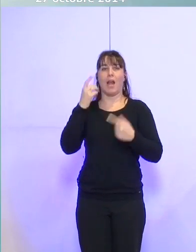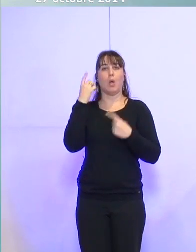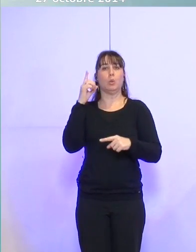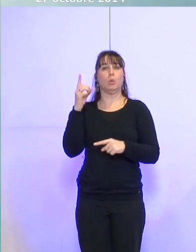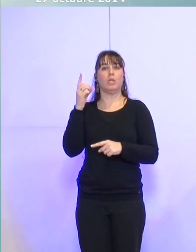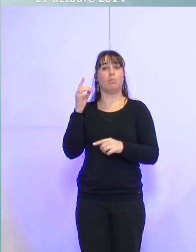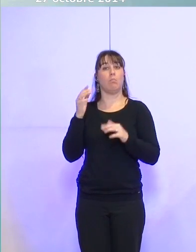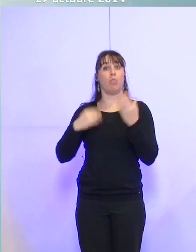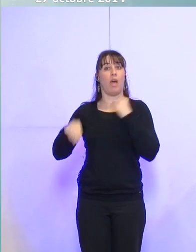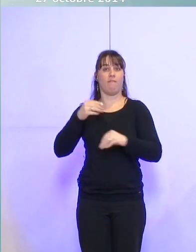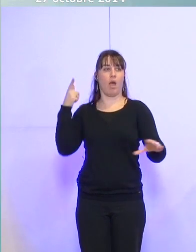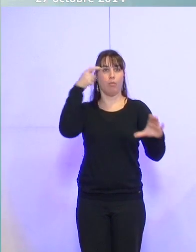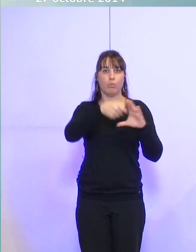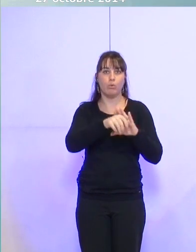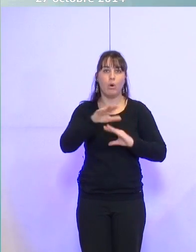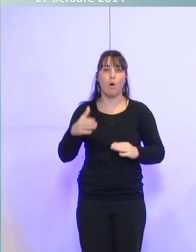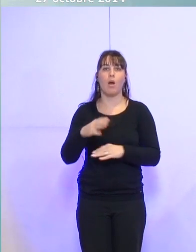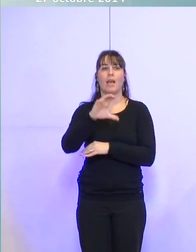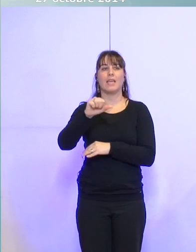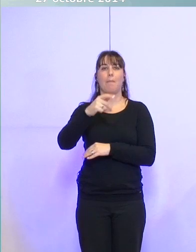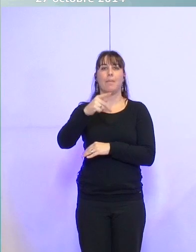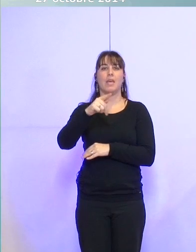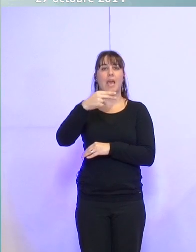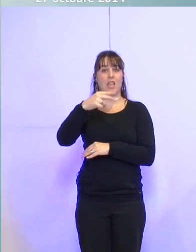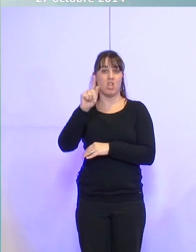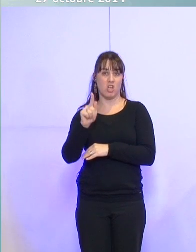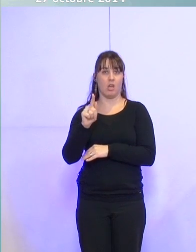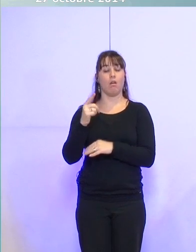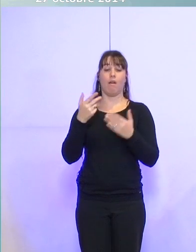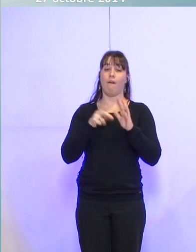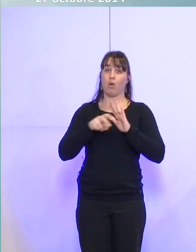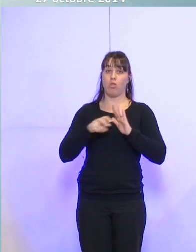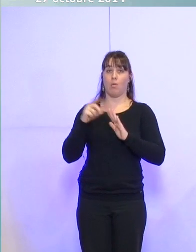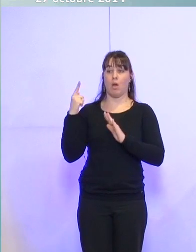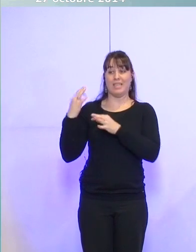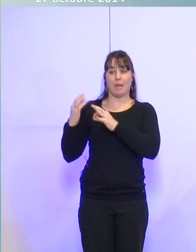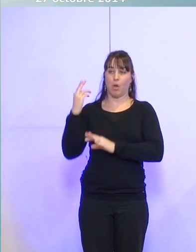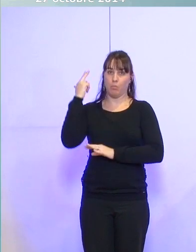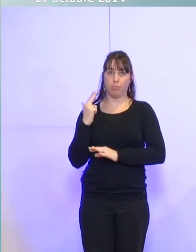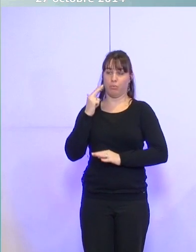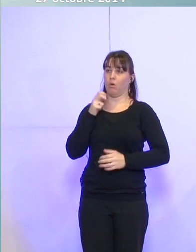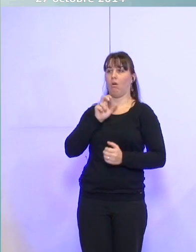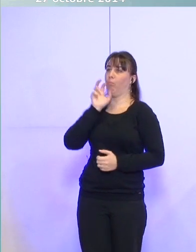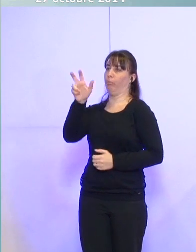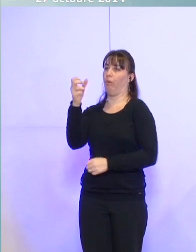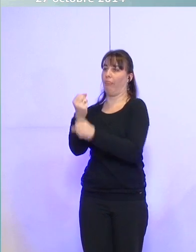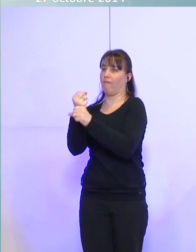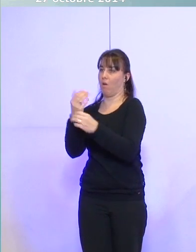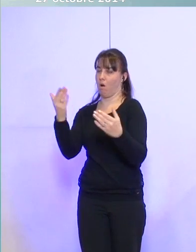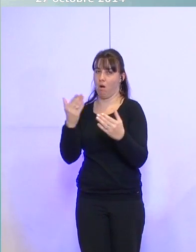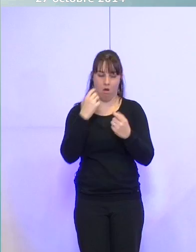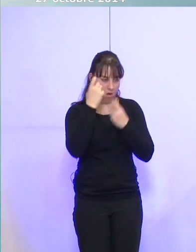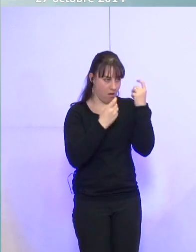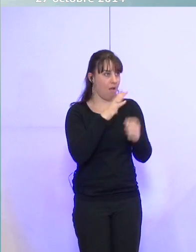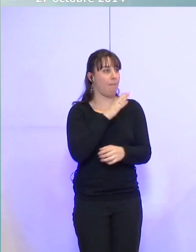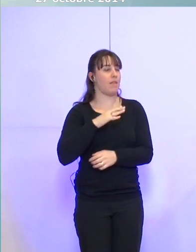d'affaires? Le cabinet KPMG a commencé, sur commande de la ville, en septembre, un travail de fond dont les premiers éléments, Madame